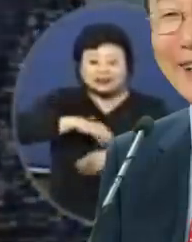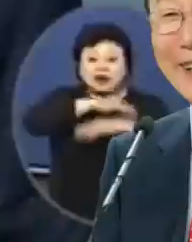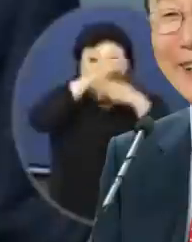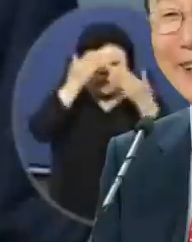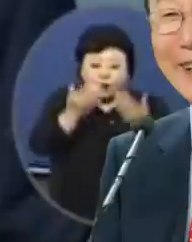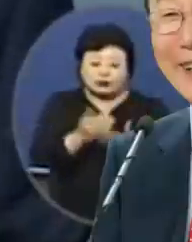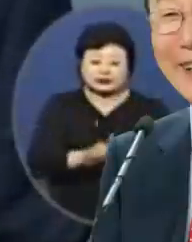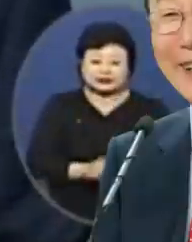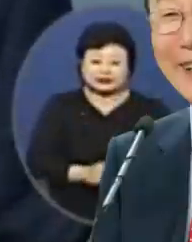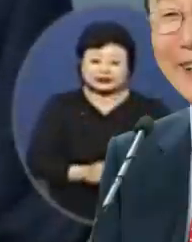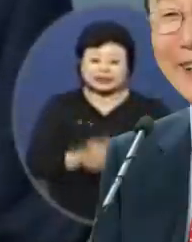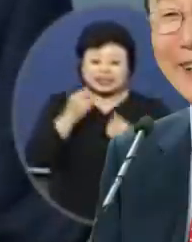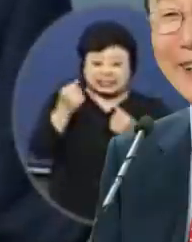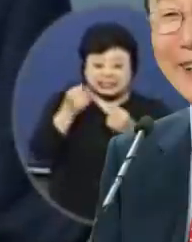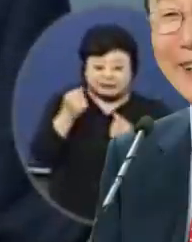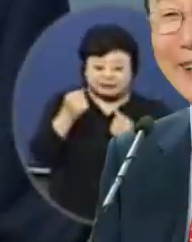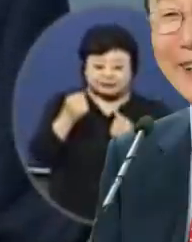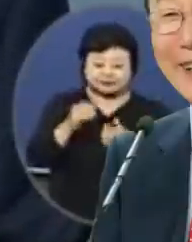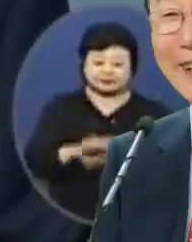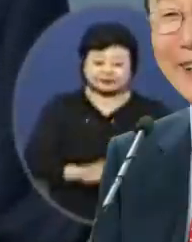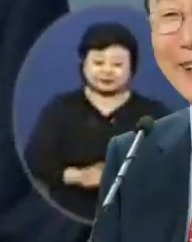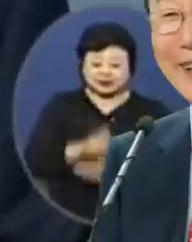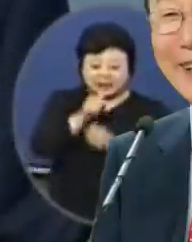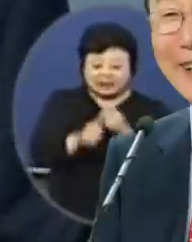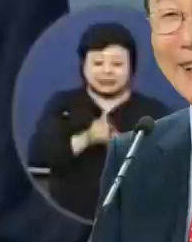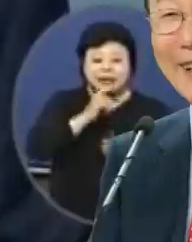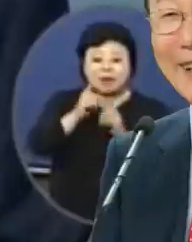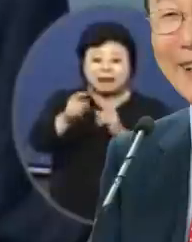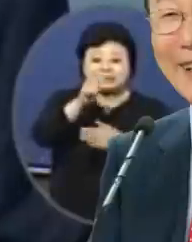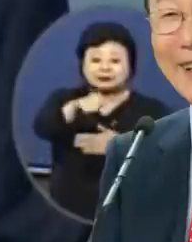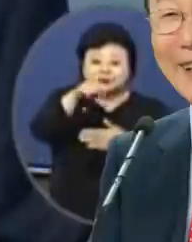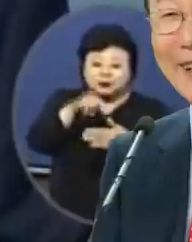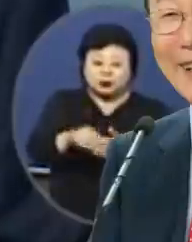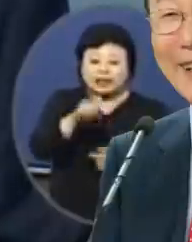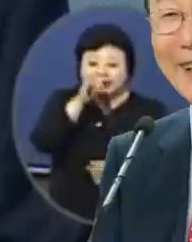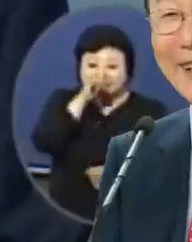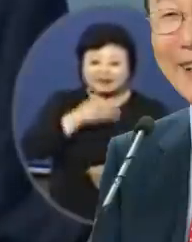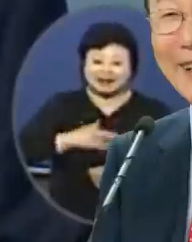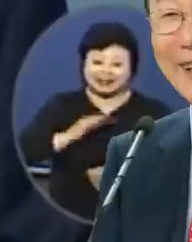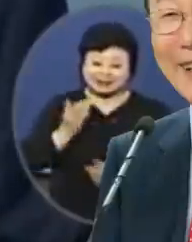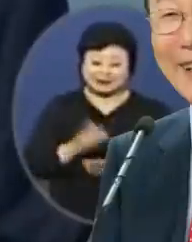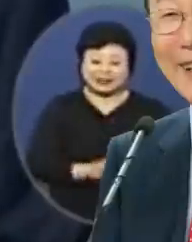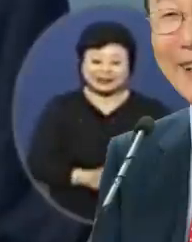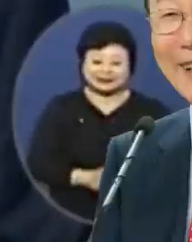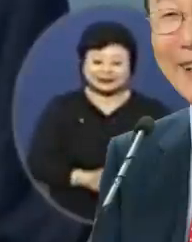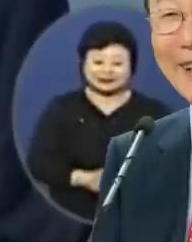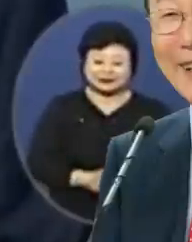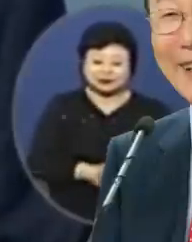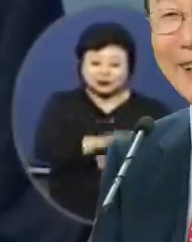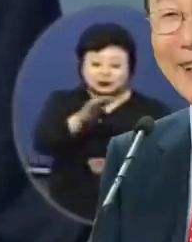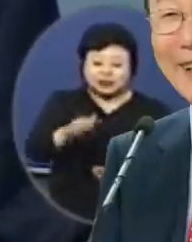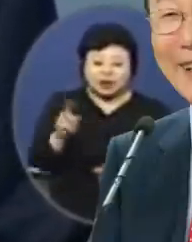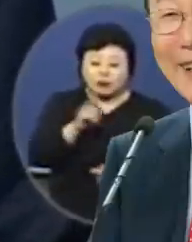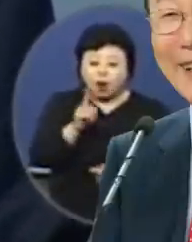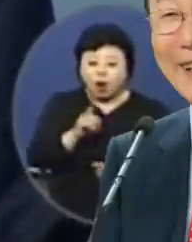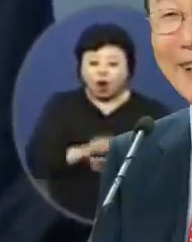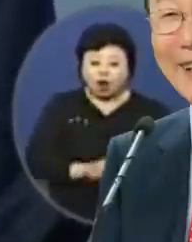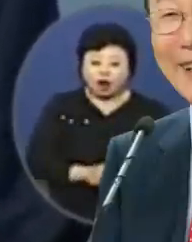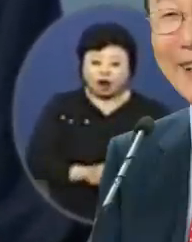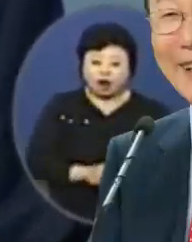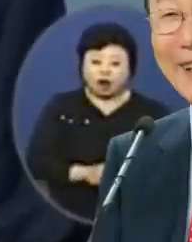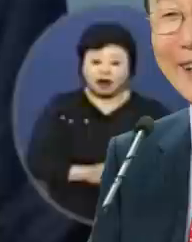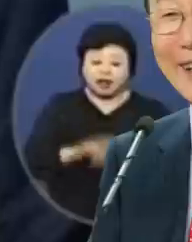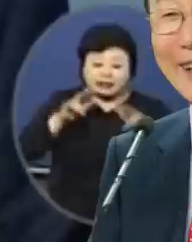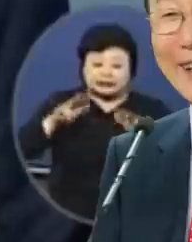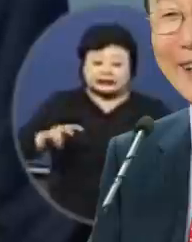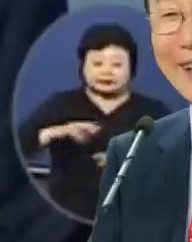모든 힘은 하나님의 말씀 속에 있는 것을 알아야 되는 것입니다. 우리가 무엇이